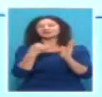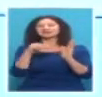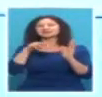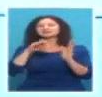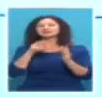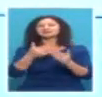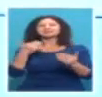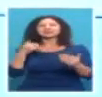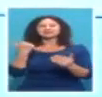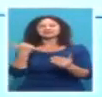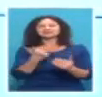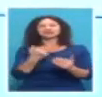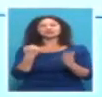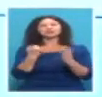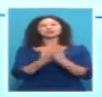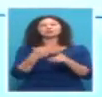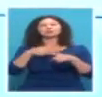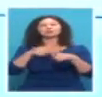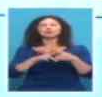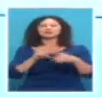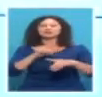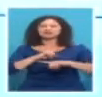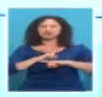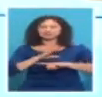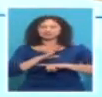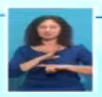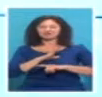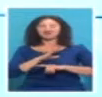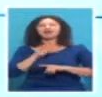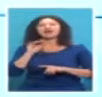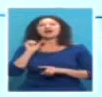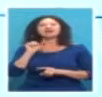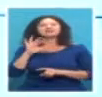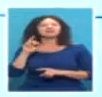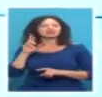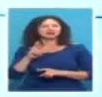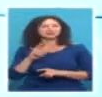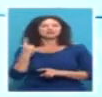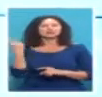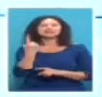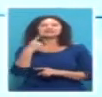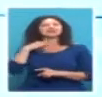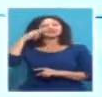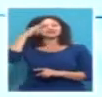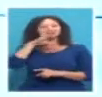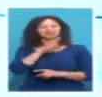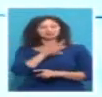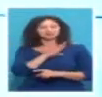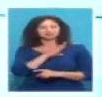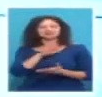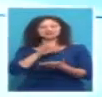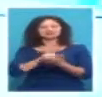прошлой неделе Михаил дошел до полуфинала турнира в Вене, Австрия. Кукушкин остается единственным казахстанцем в топ-100,